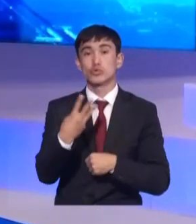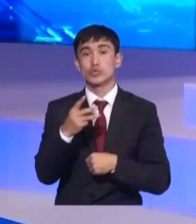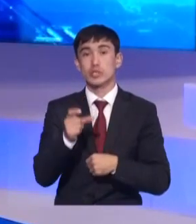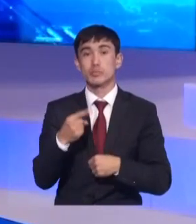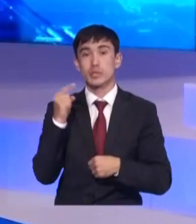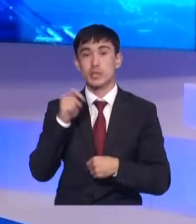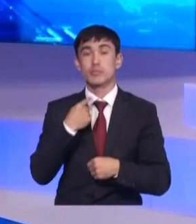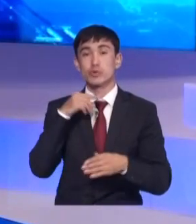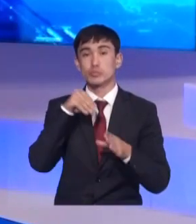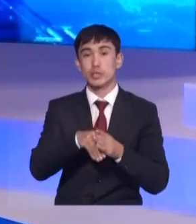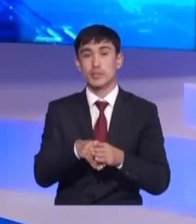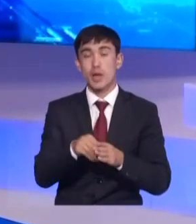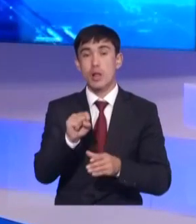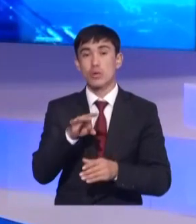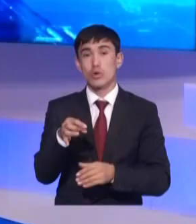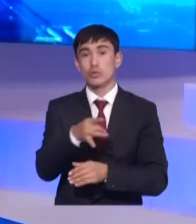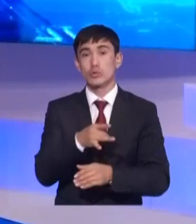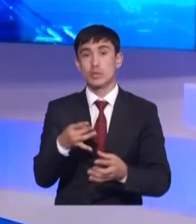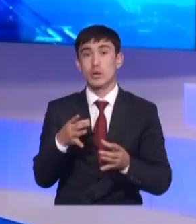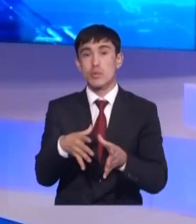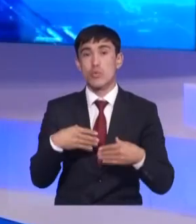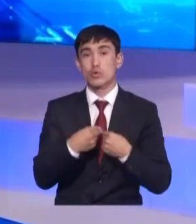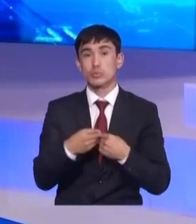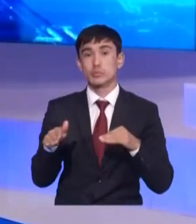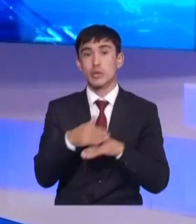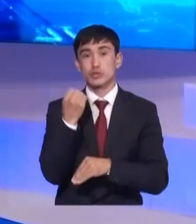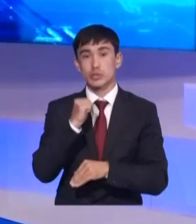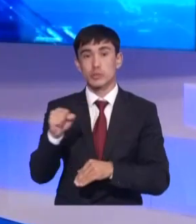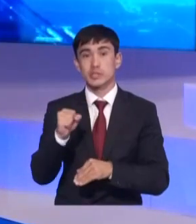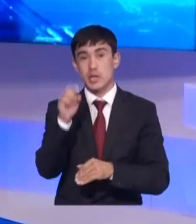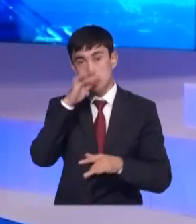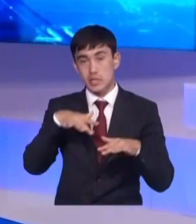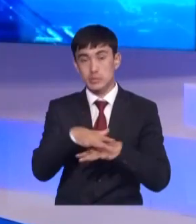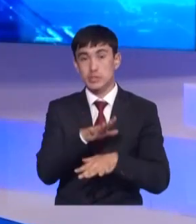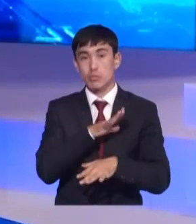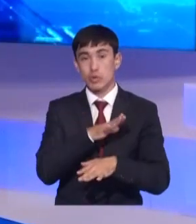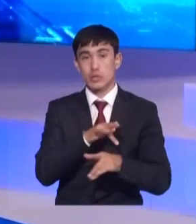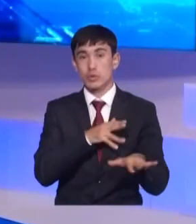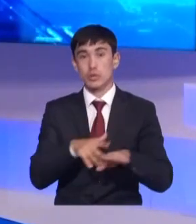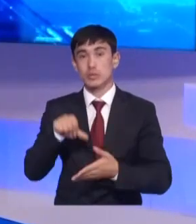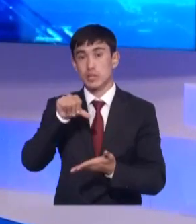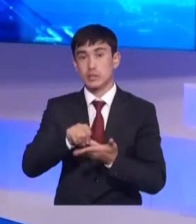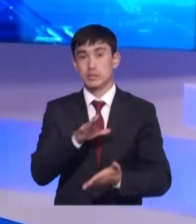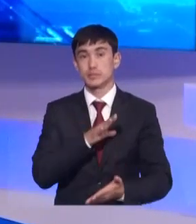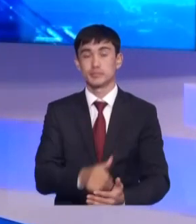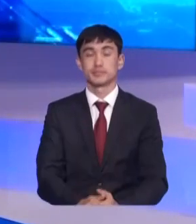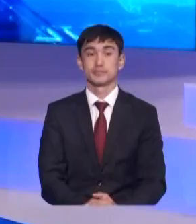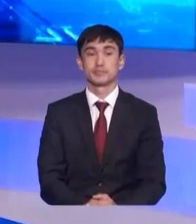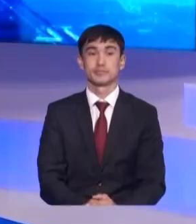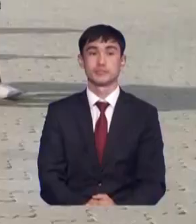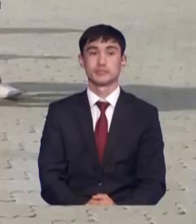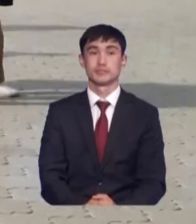келіп дауыс берген. Ал Алакөл ауданындағы мерейлі отбасы байқауының жеңімпаздары елімізде болып жатқан науқаннан тыс қалмады.